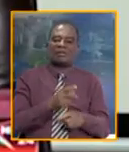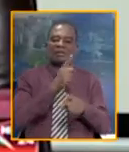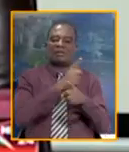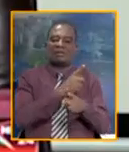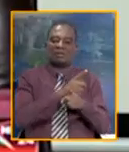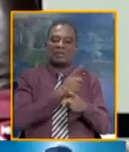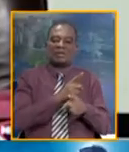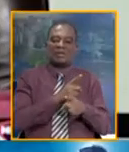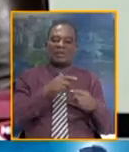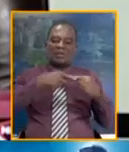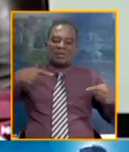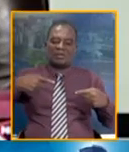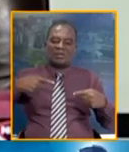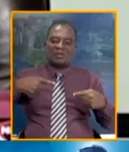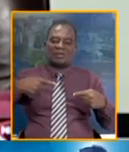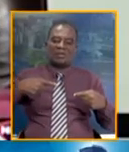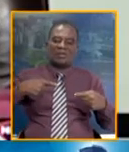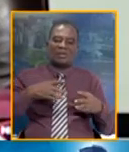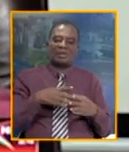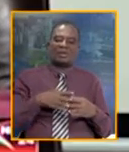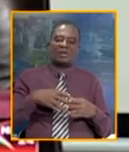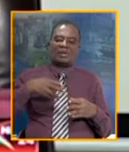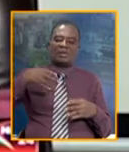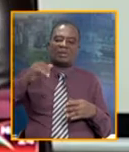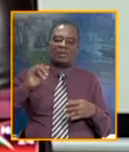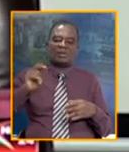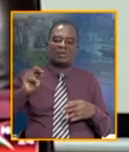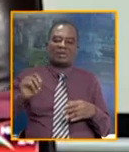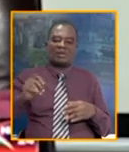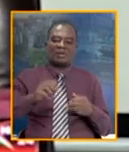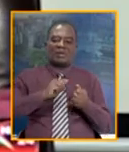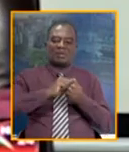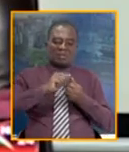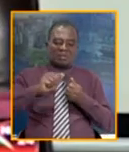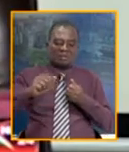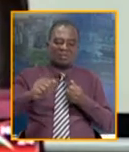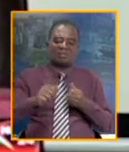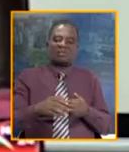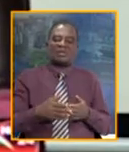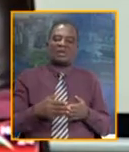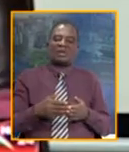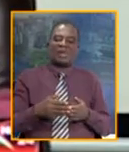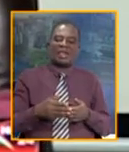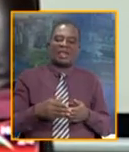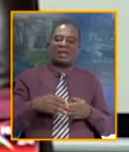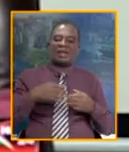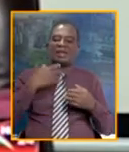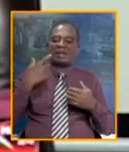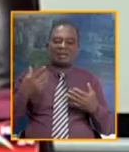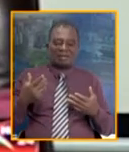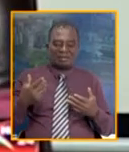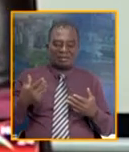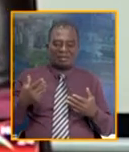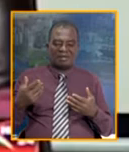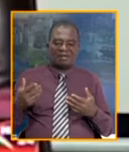l'opposant Amadou Hama prolongée. Amadou Hama est soupçonné d'être l'instigateur des violences survenues après le second